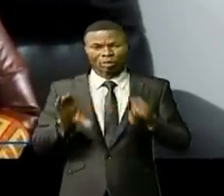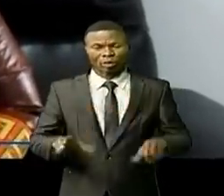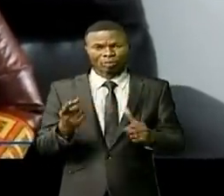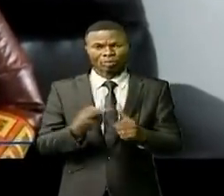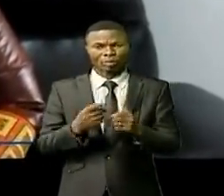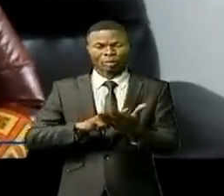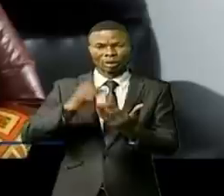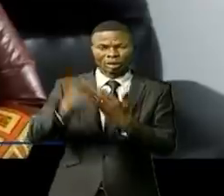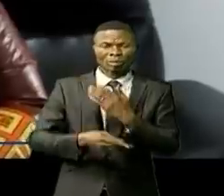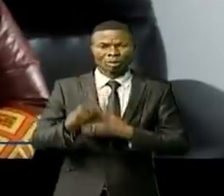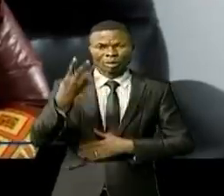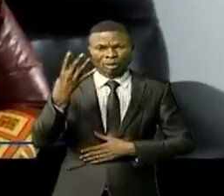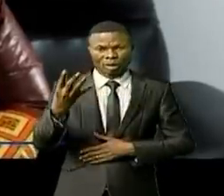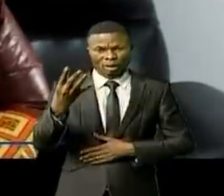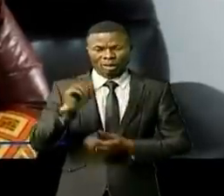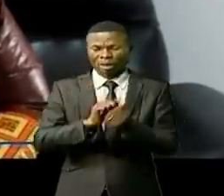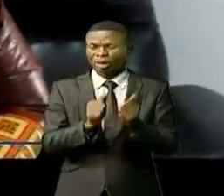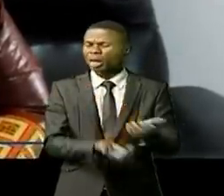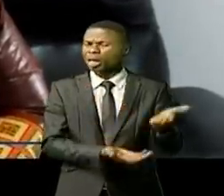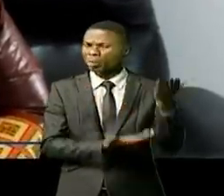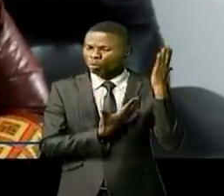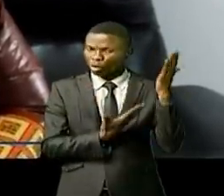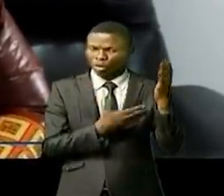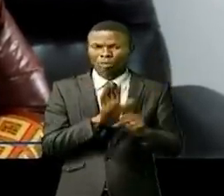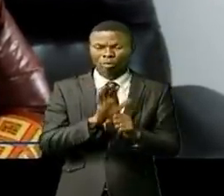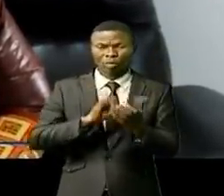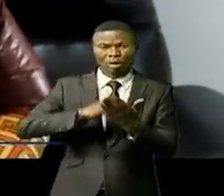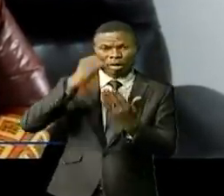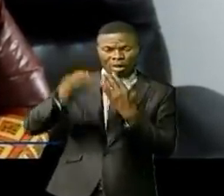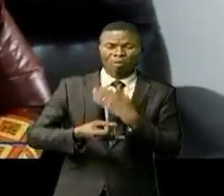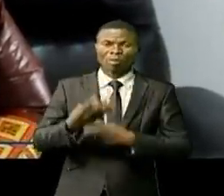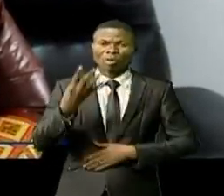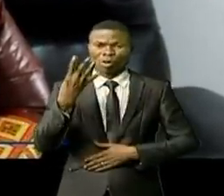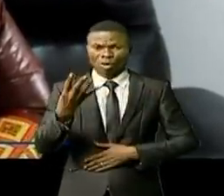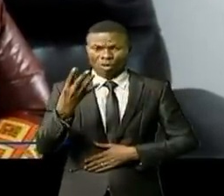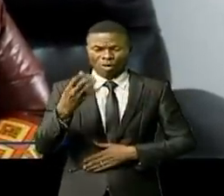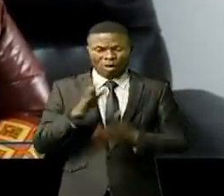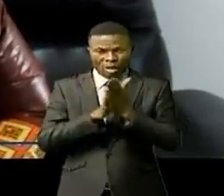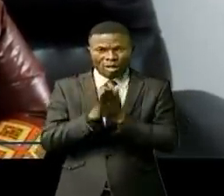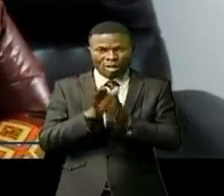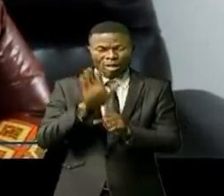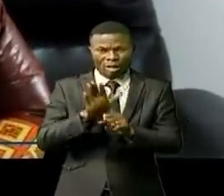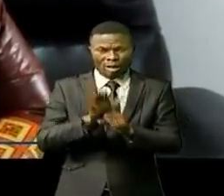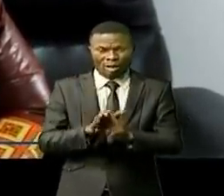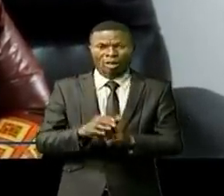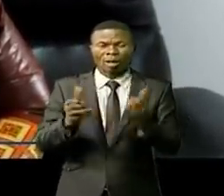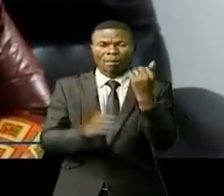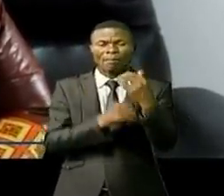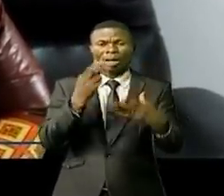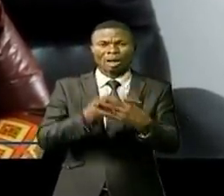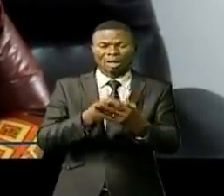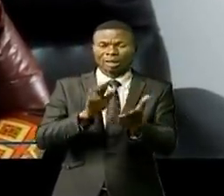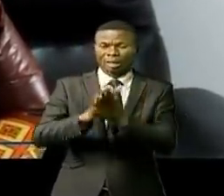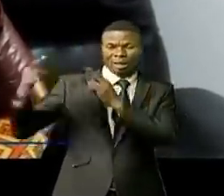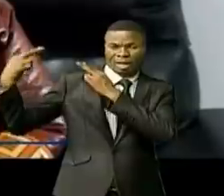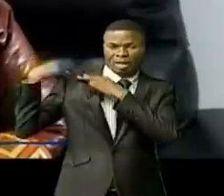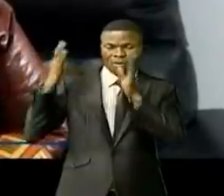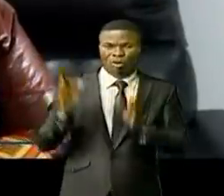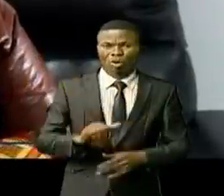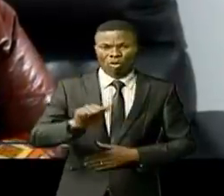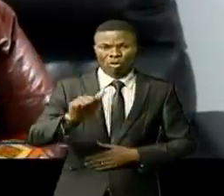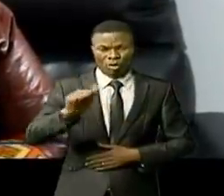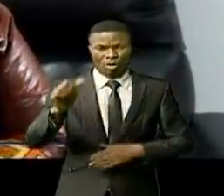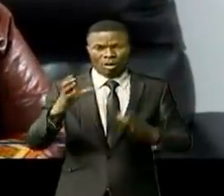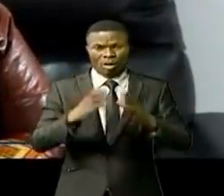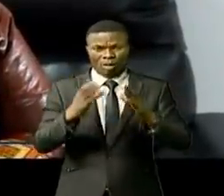projet 4. C'est très important parce que vous voyez, le projet 4, ça met l'accent sur l'autonomisation des personnes avec handicap. Avec